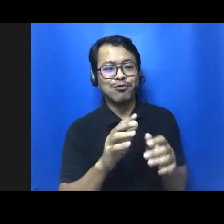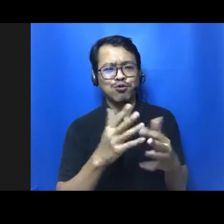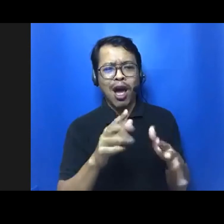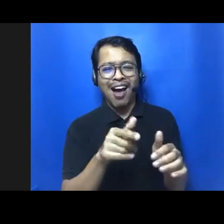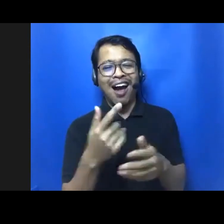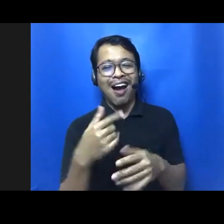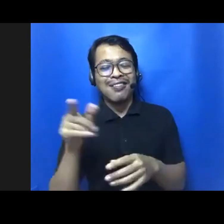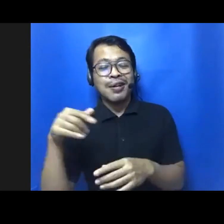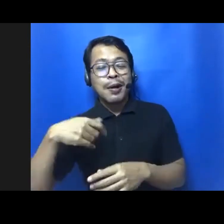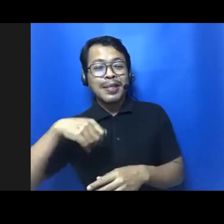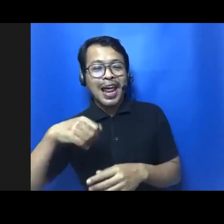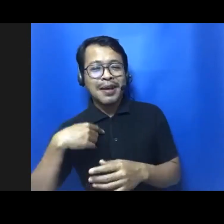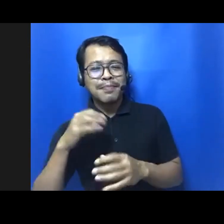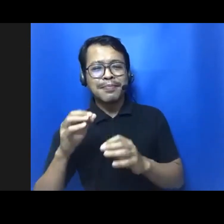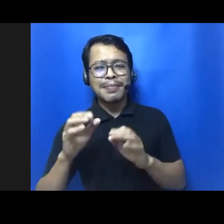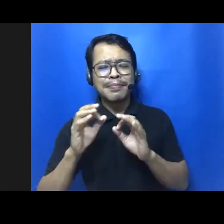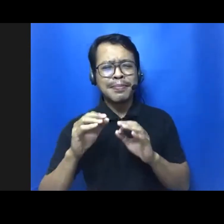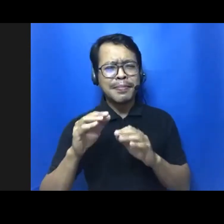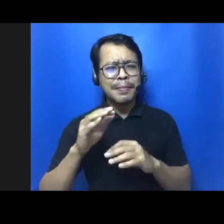saat Hari